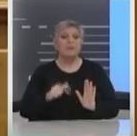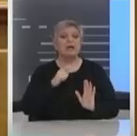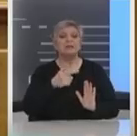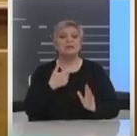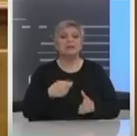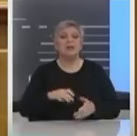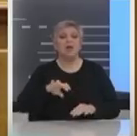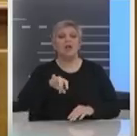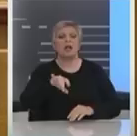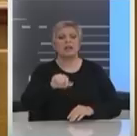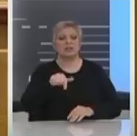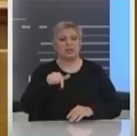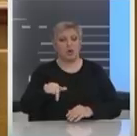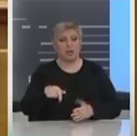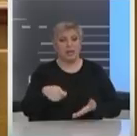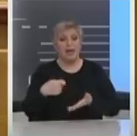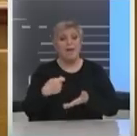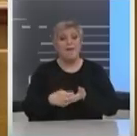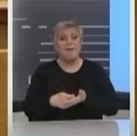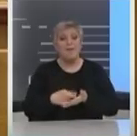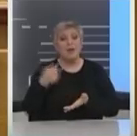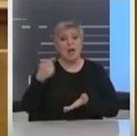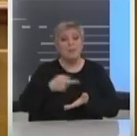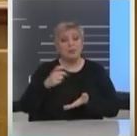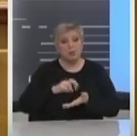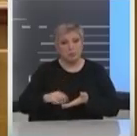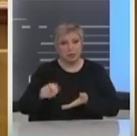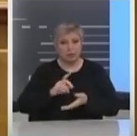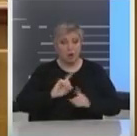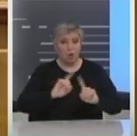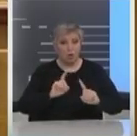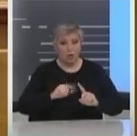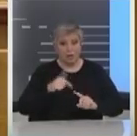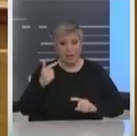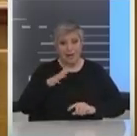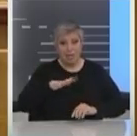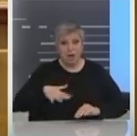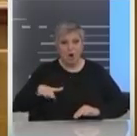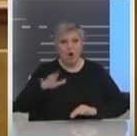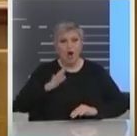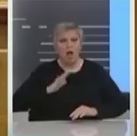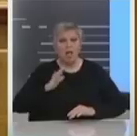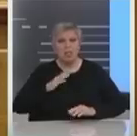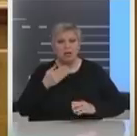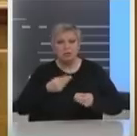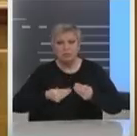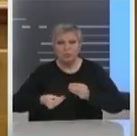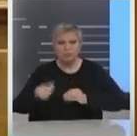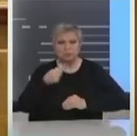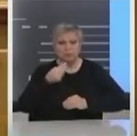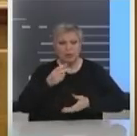στα καζίνο την ώρα που την αυξάνεται συνειδητά σε όλους τους Έλληνες πολίτες. Δύο